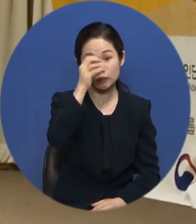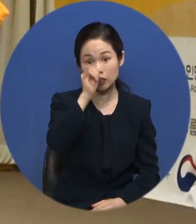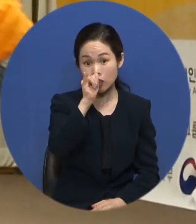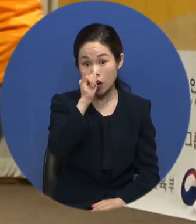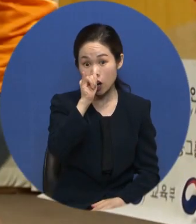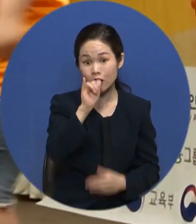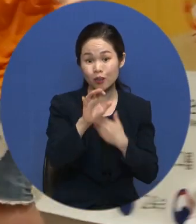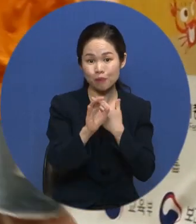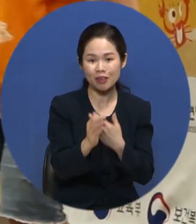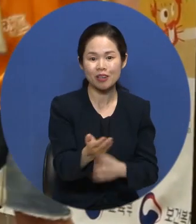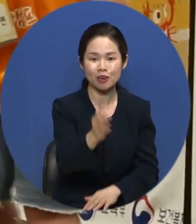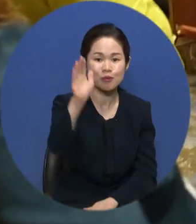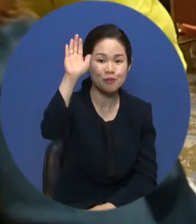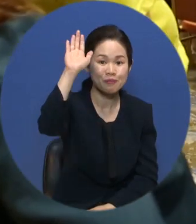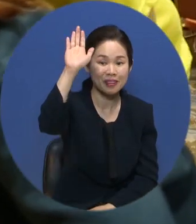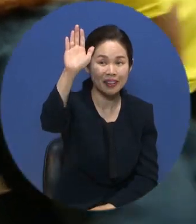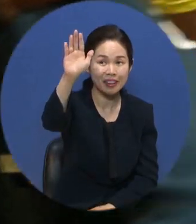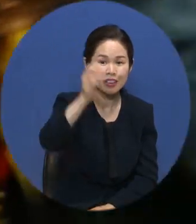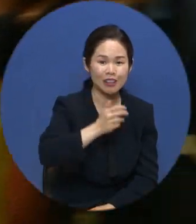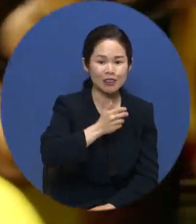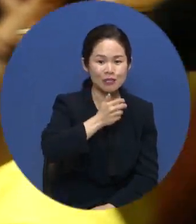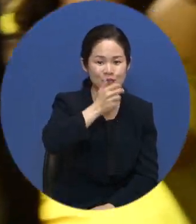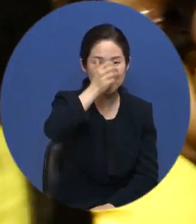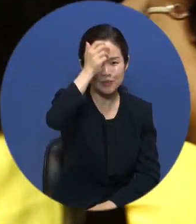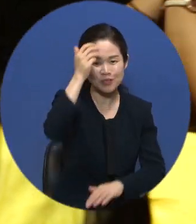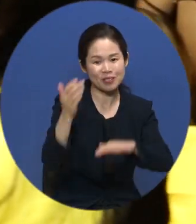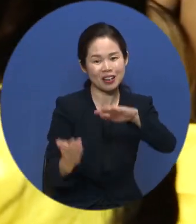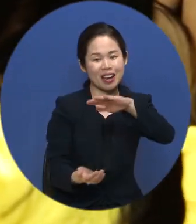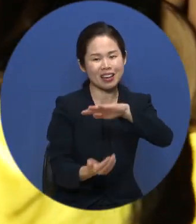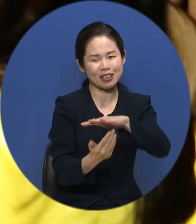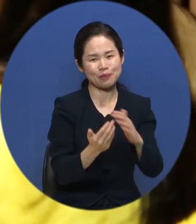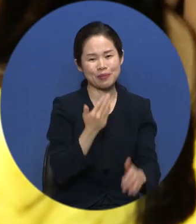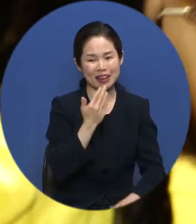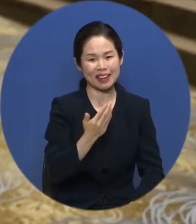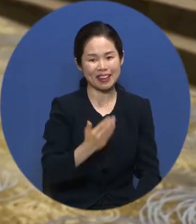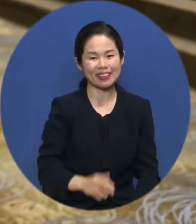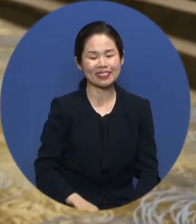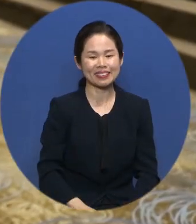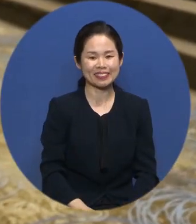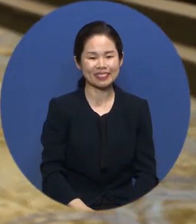꾸는 한 여러분의 내일은 어쩌면 이미 시작되었을지도 모릅니다.